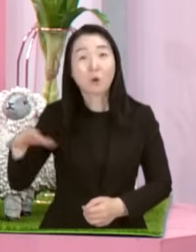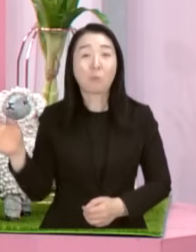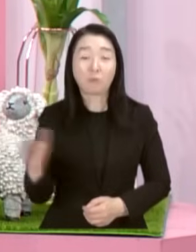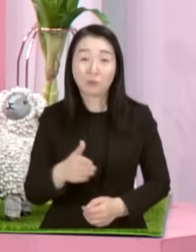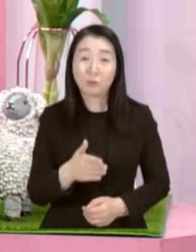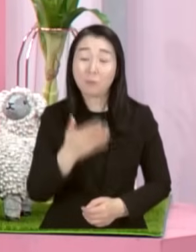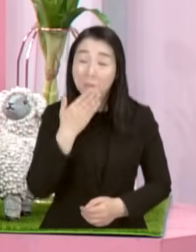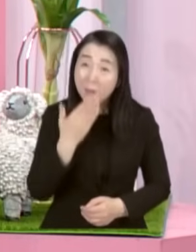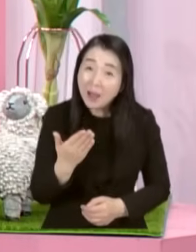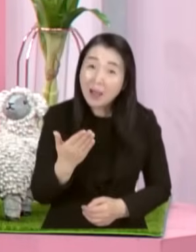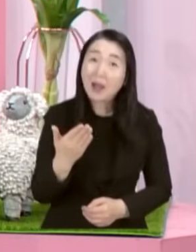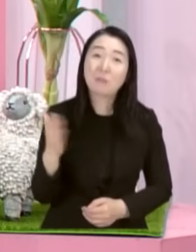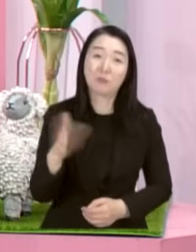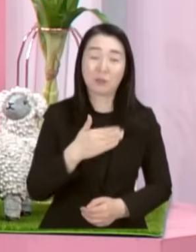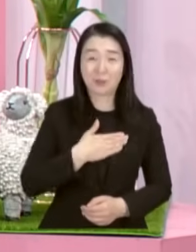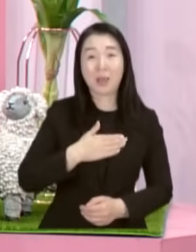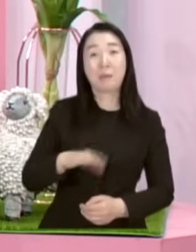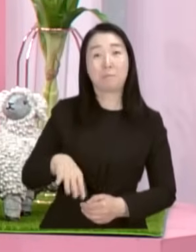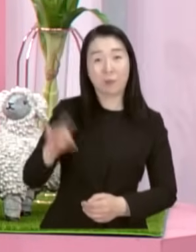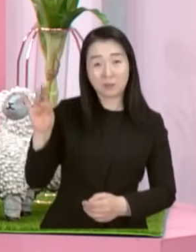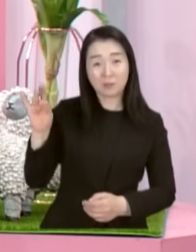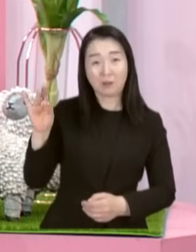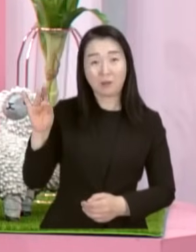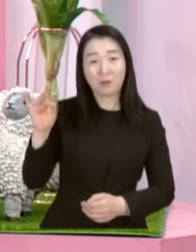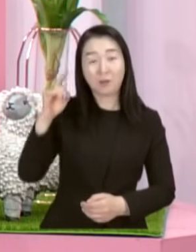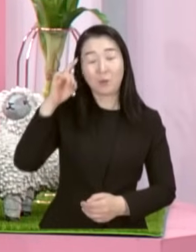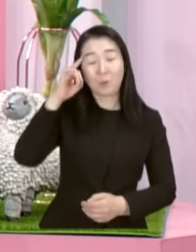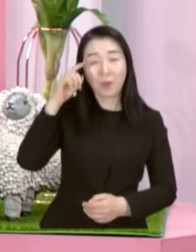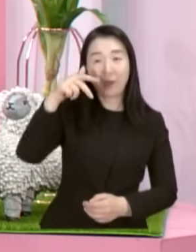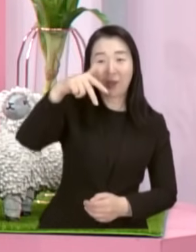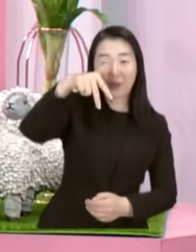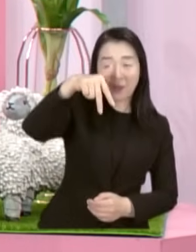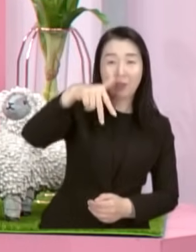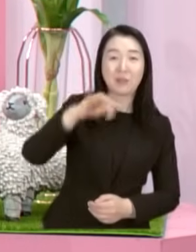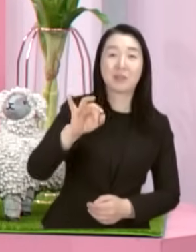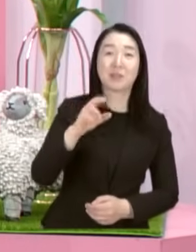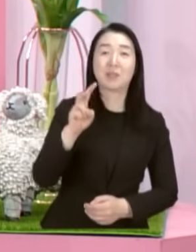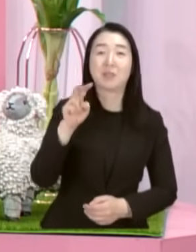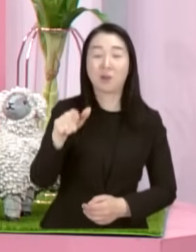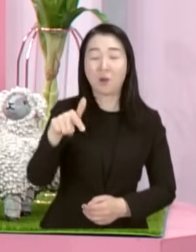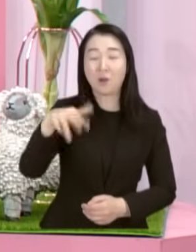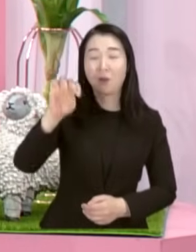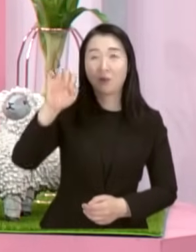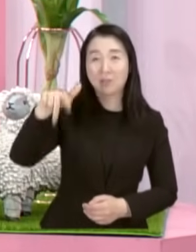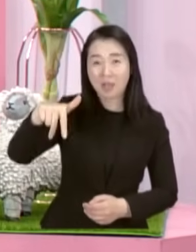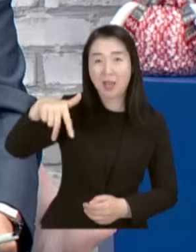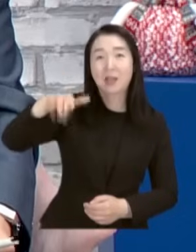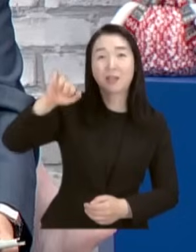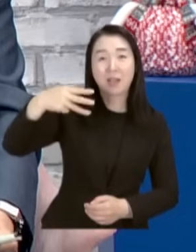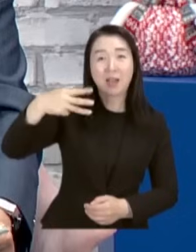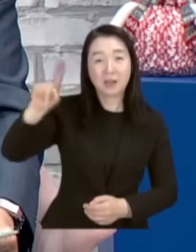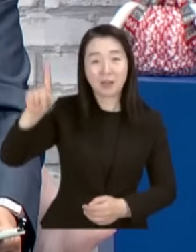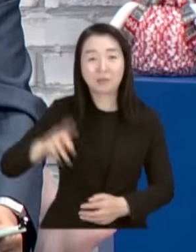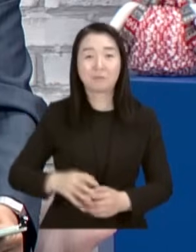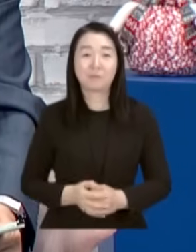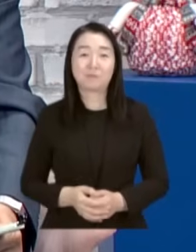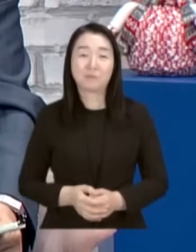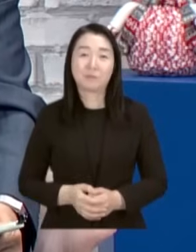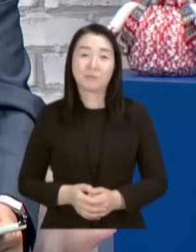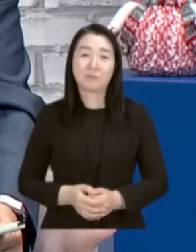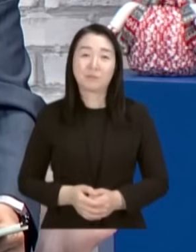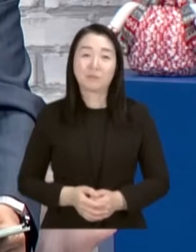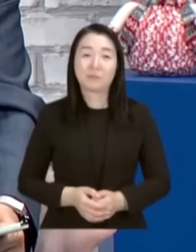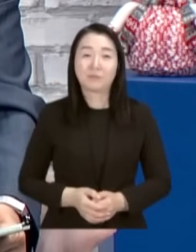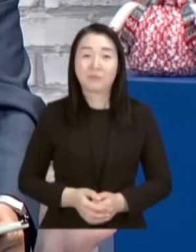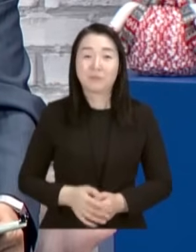수 있는 것부터 나부터 그래서 지여 자칼라 이것이 우리 다일의 정신입니다. 지여